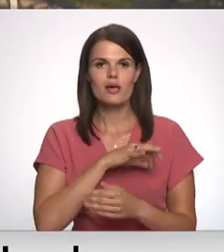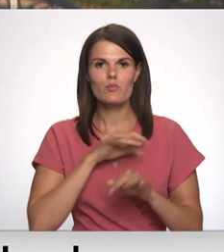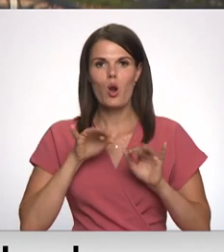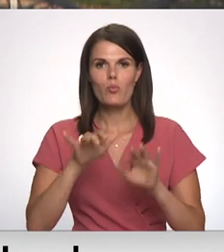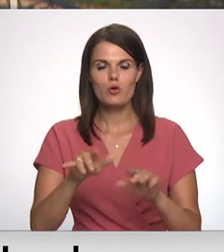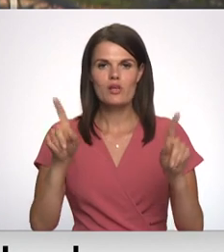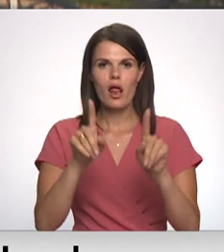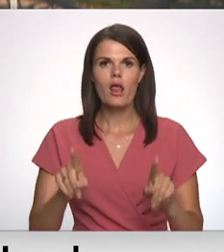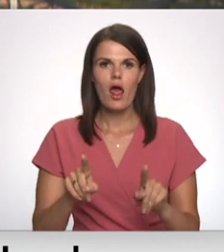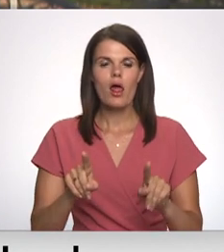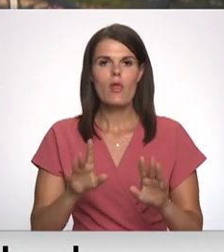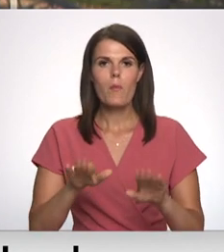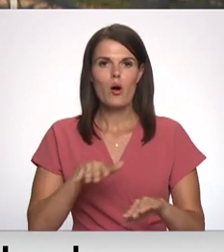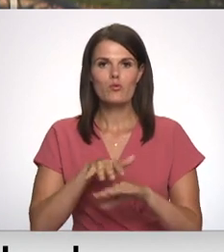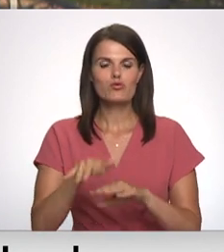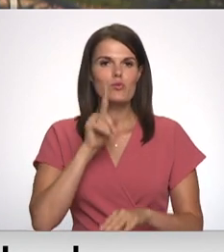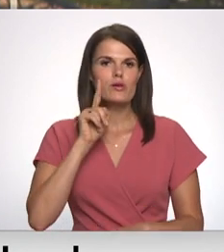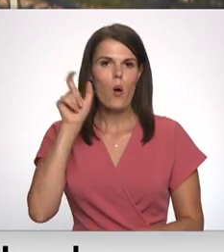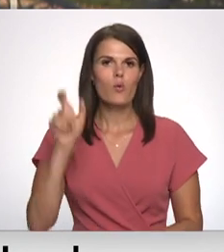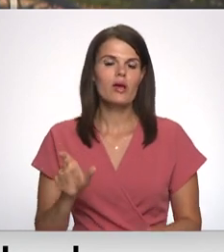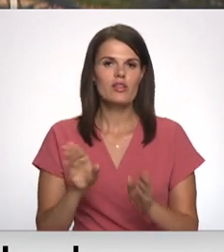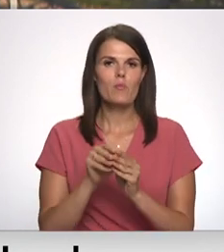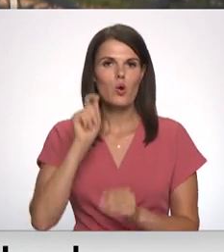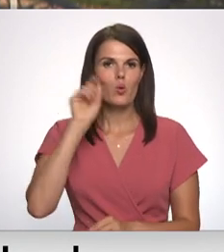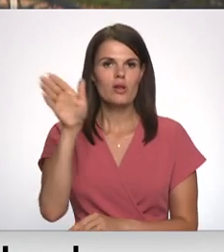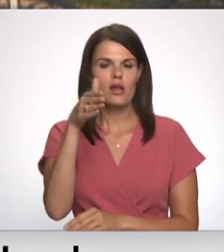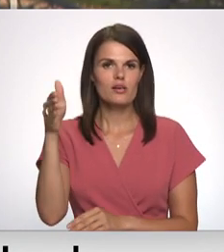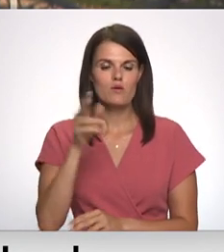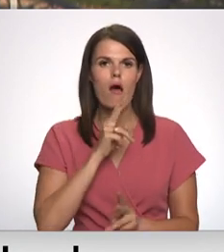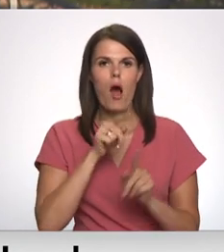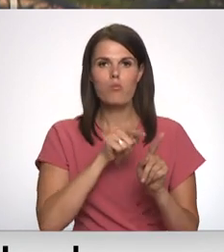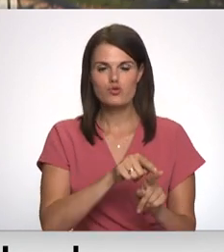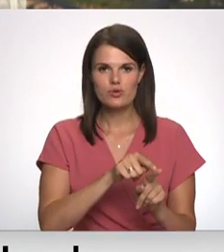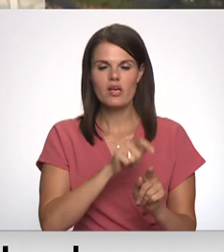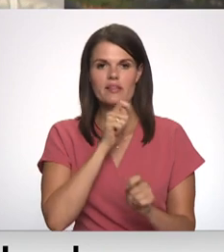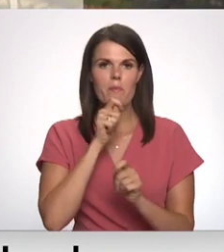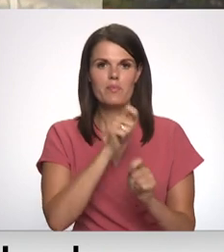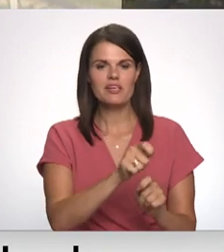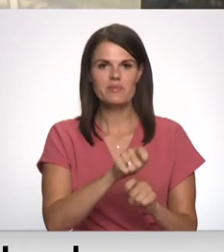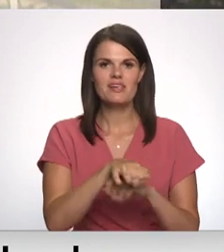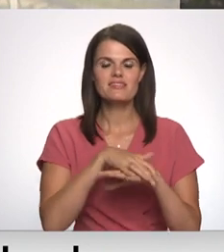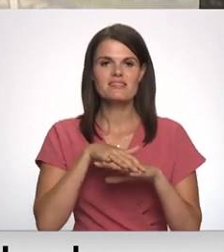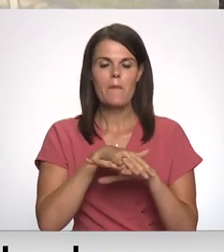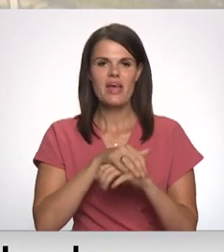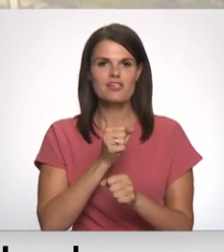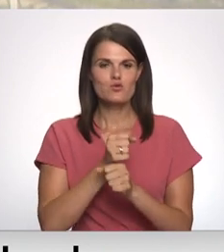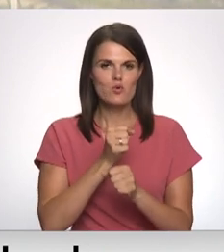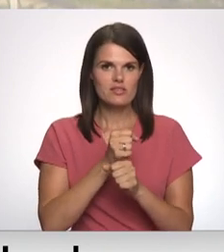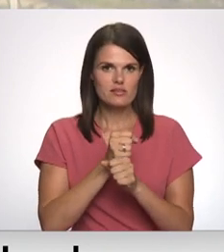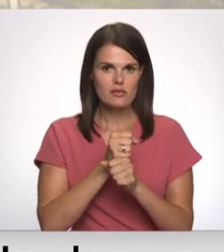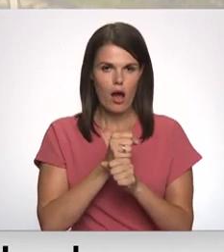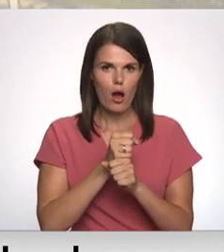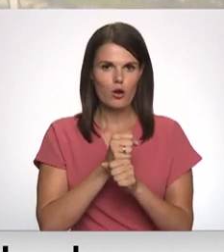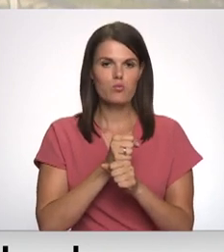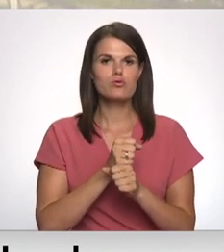uzbrukumu jaunietim ar Ukrainas karogu, kurā apsūdzētajiem piesprieda sabiedriskos darbus. Prokuratūra pārbaudas gaitā